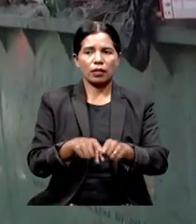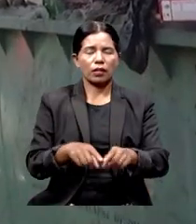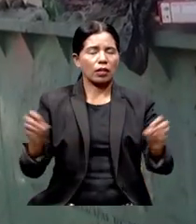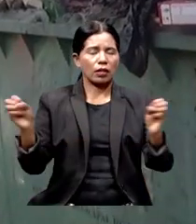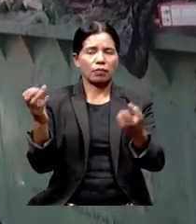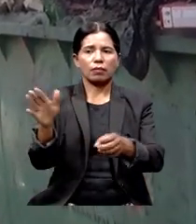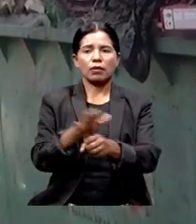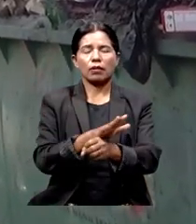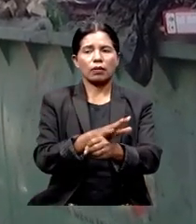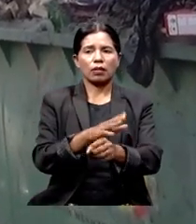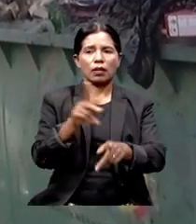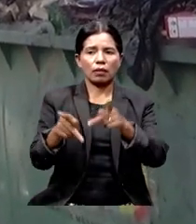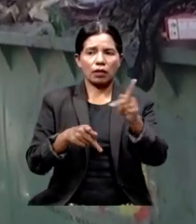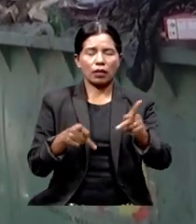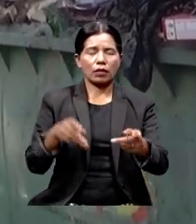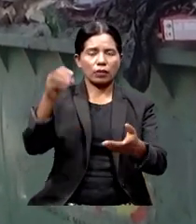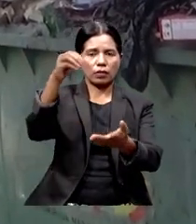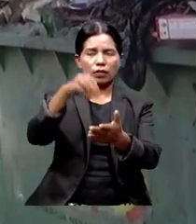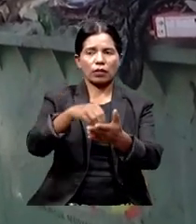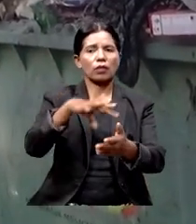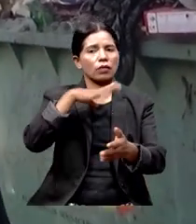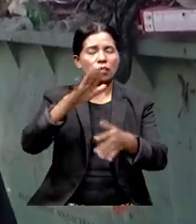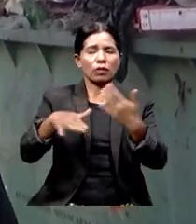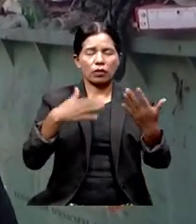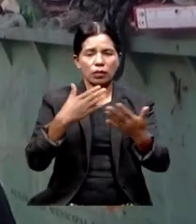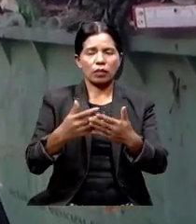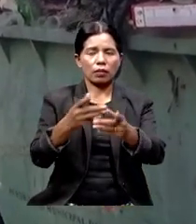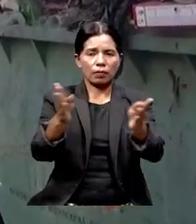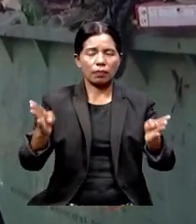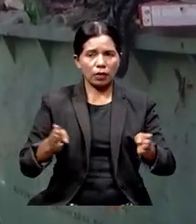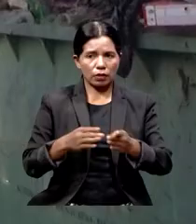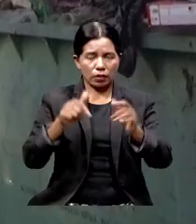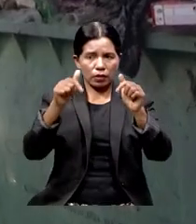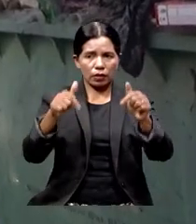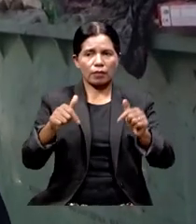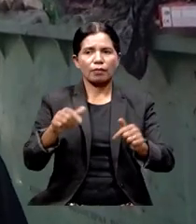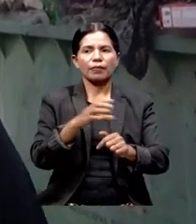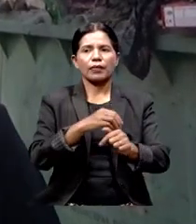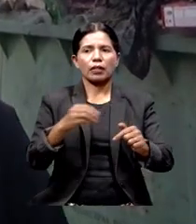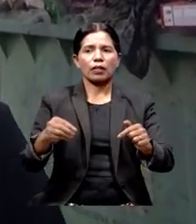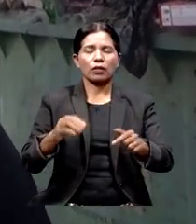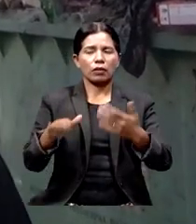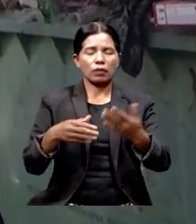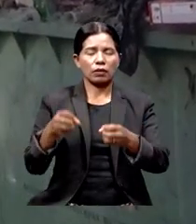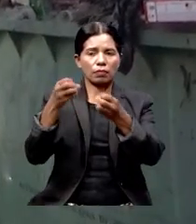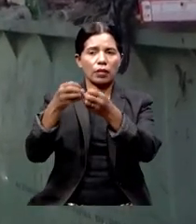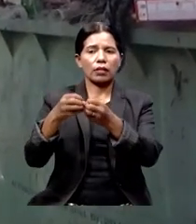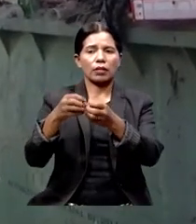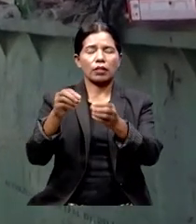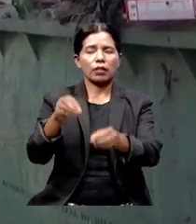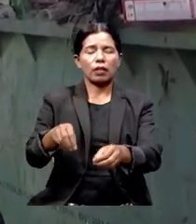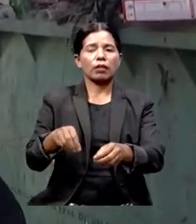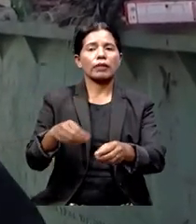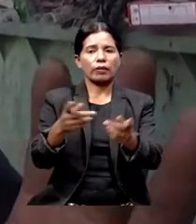sufficiente atunune kumdari atua akmula fuero to dia bairo iya bairo area gano to mai pakar sumente dene la